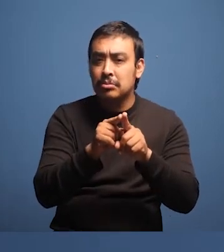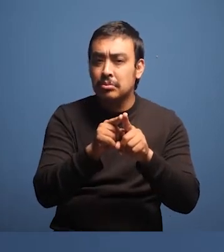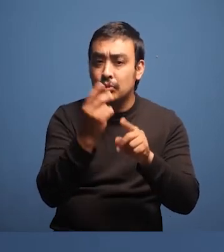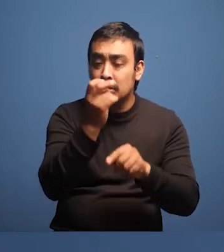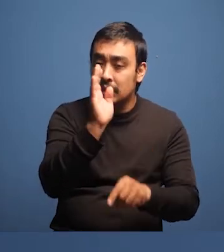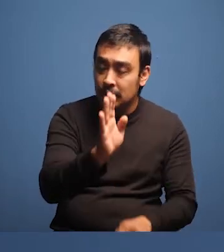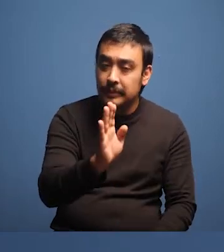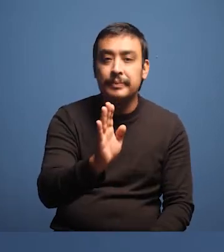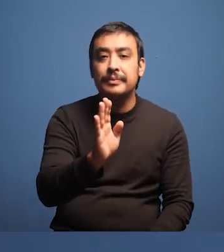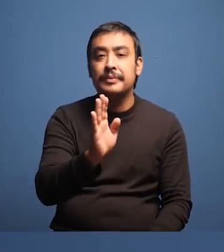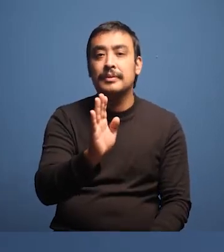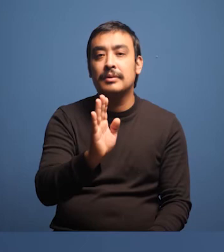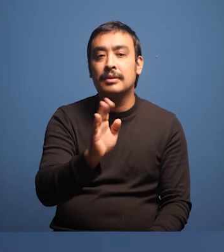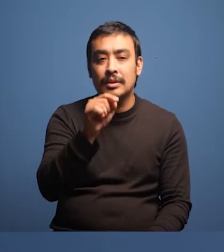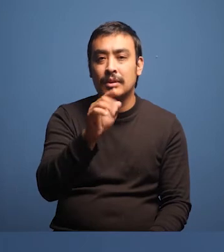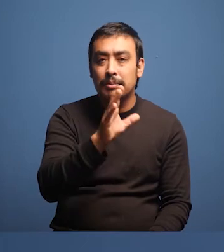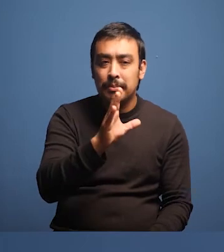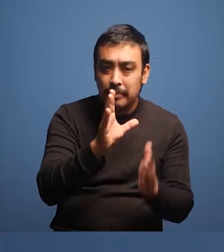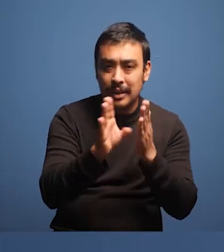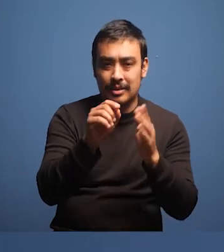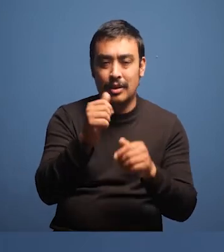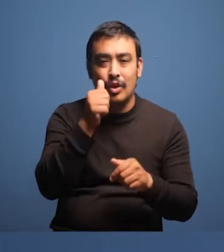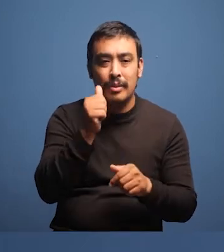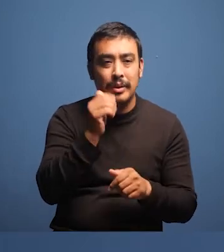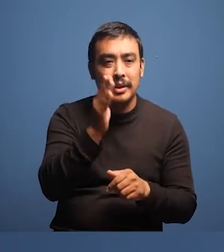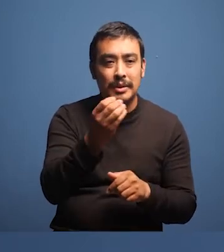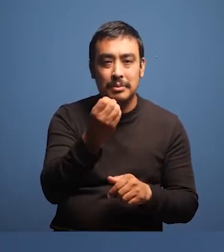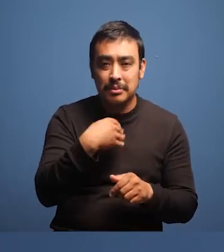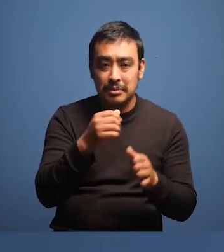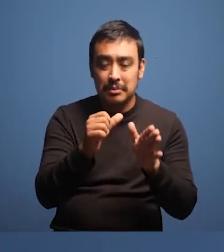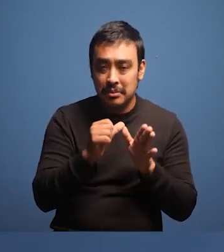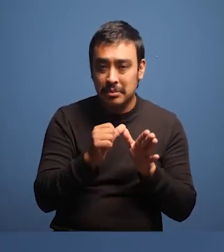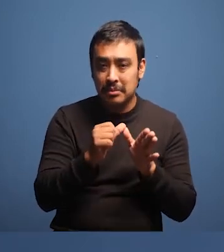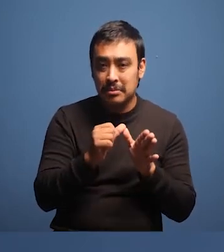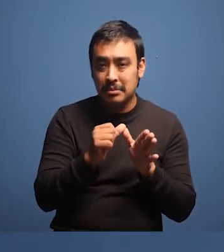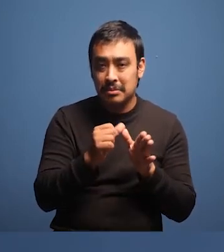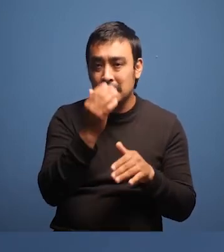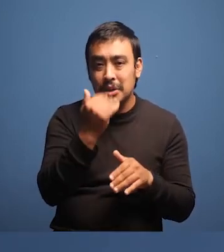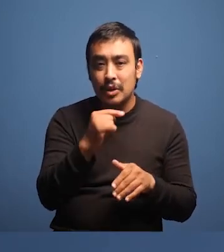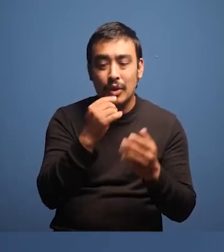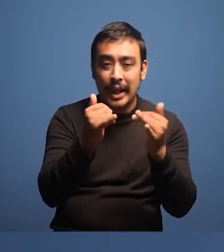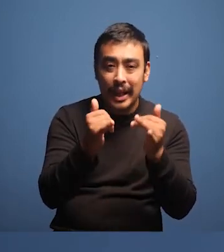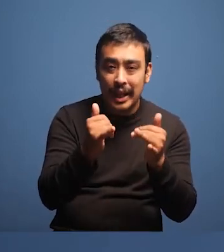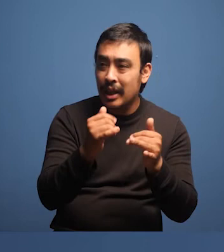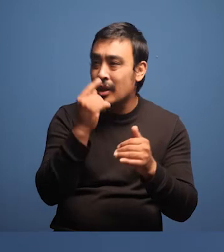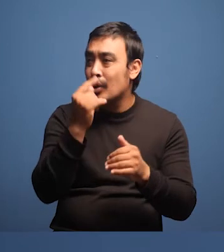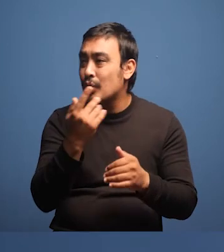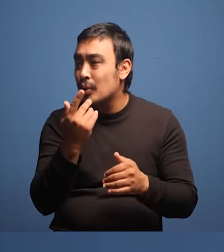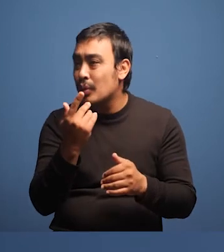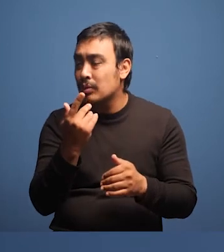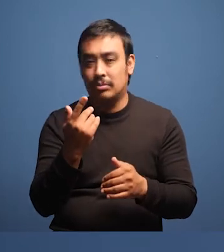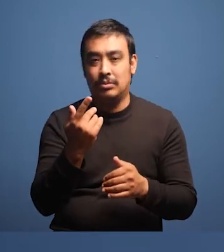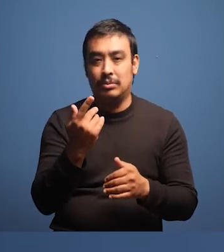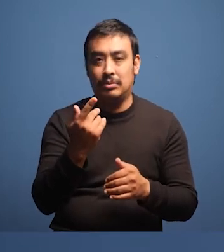खोजिरहेको हुन्छ होइन उसले त्योबाट। तर पेरेन्ट्सहरूले चाहिँ के भनिदिन्छ भन्दाखेरि चाहिँ किन नखेल्ने कस्तो के भनेर नभनिकन चाहिँ